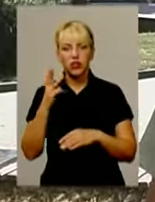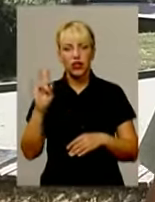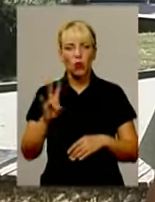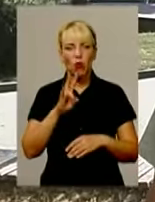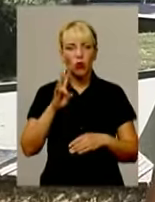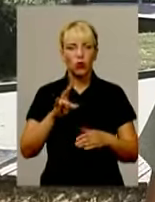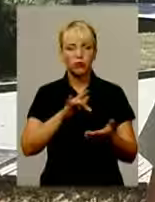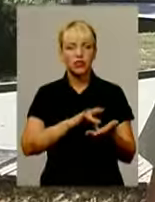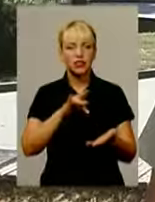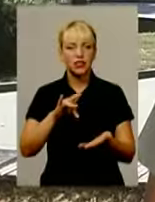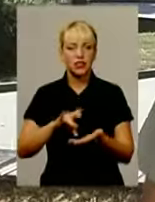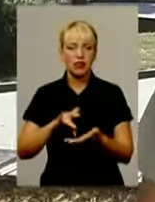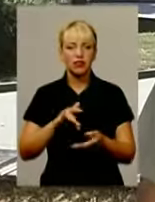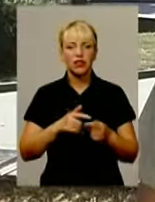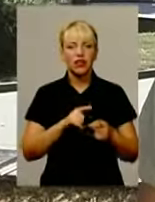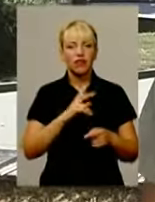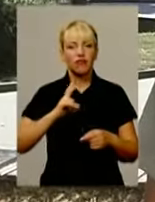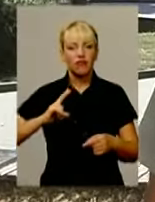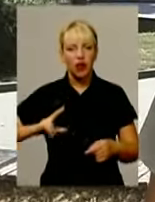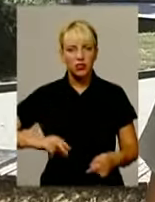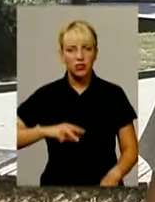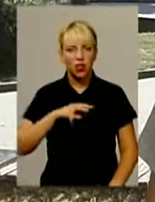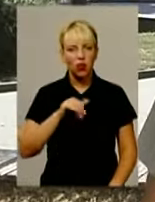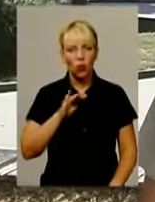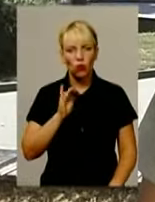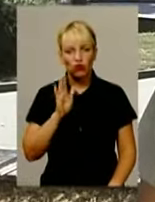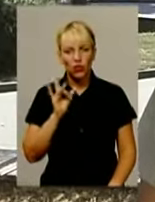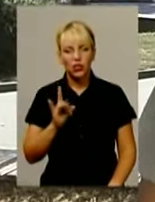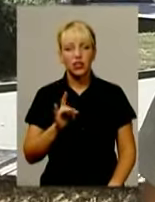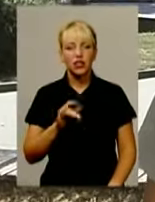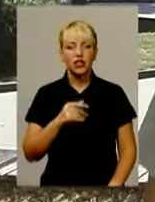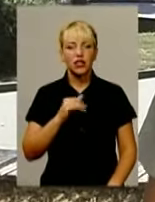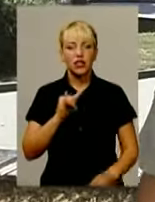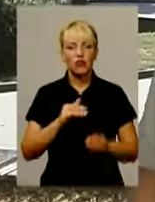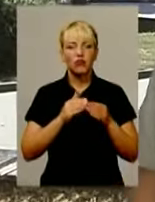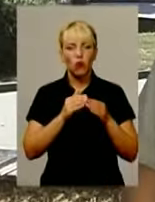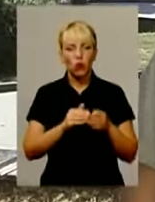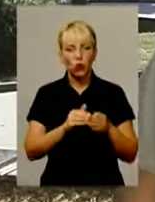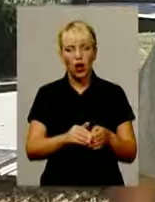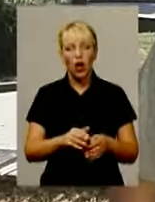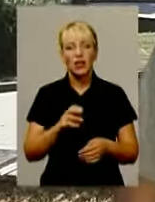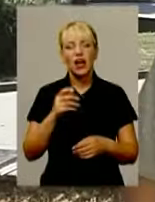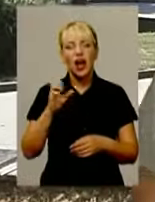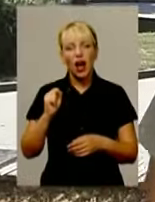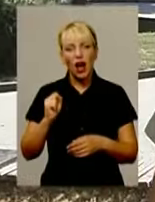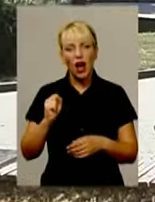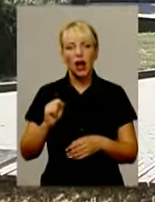в Іспанії – це Сантьяго де Компостела і у Португалії – це Фатіма. А план Б –